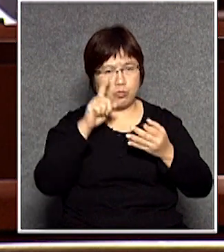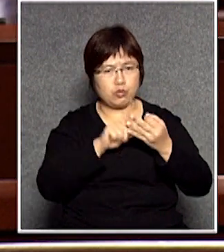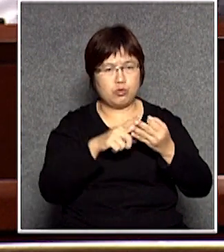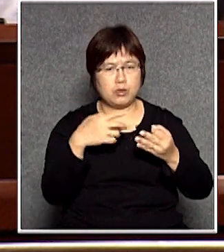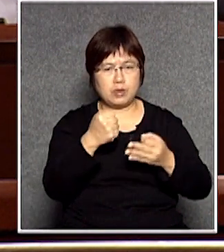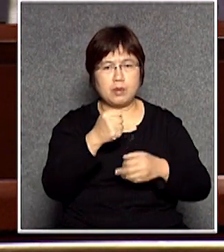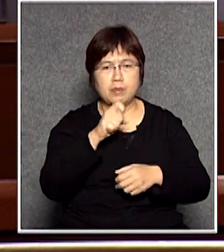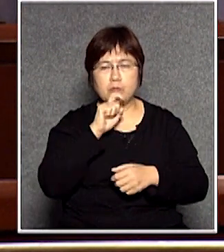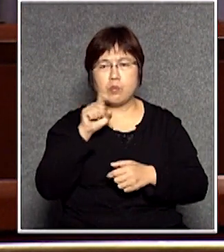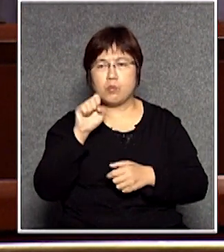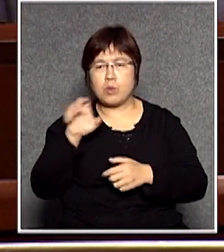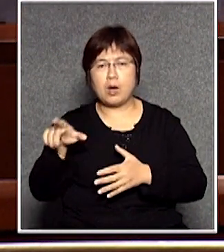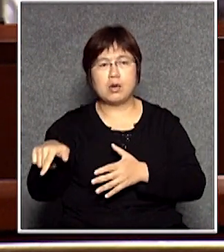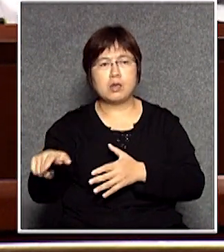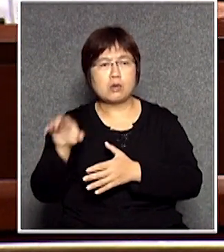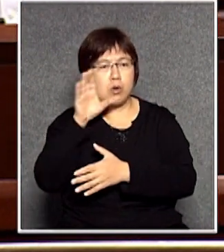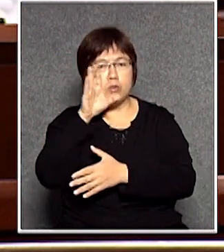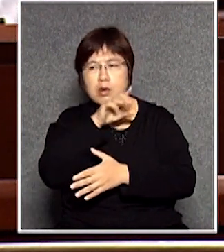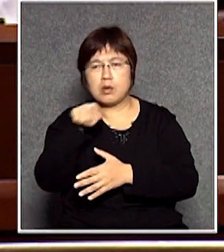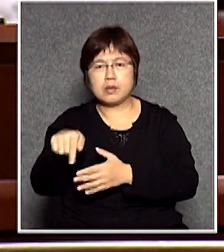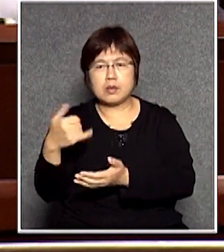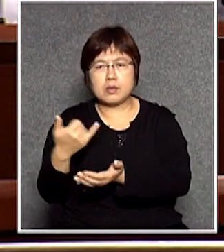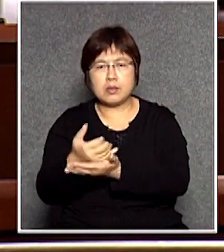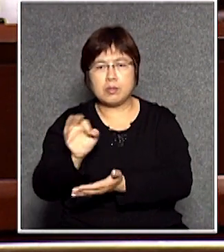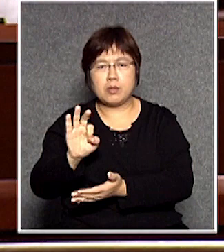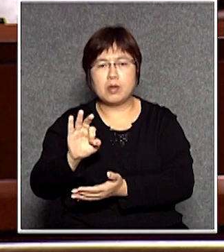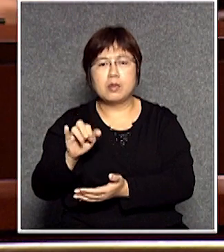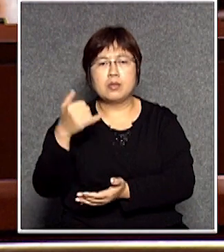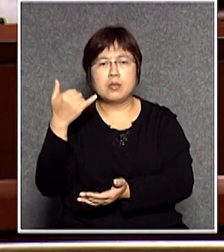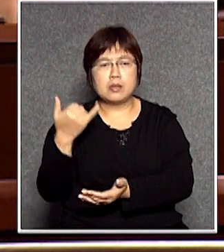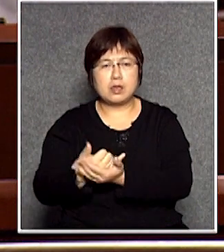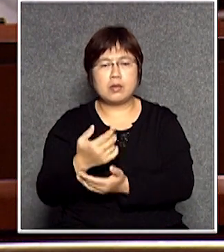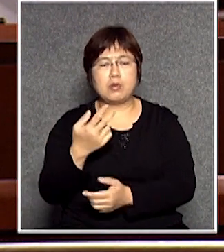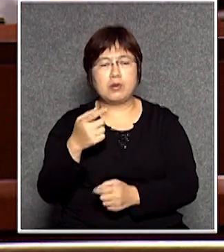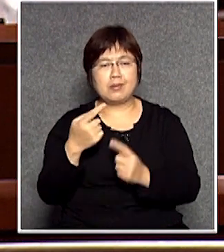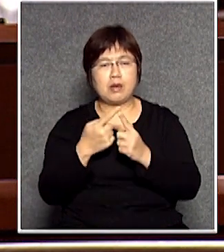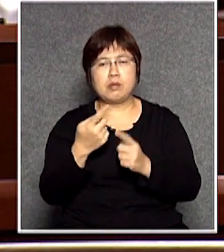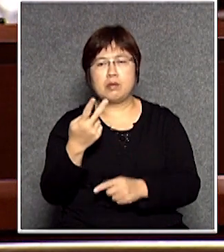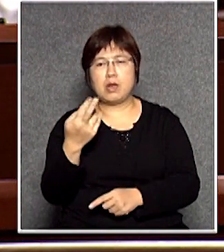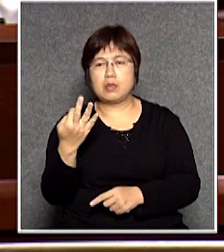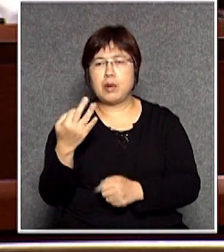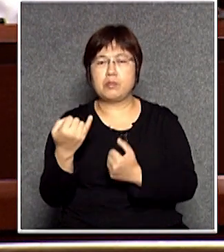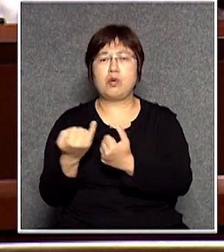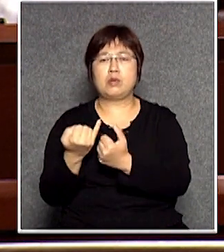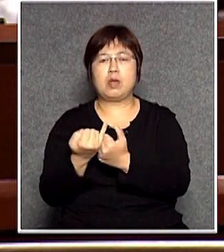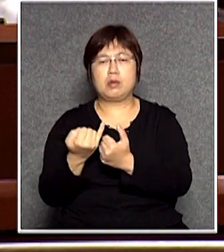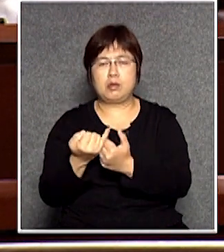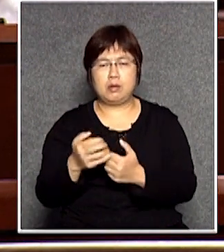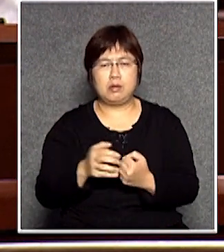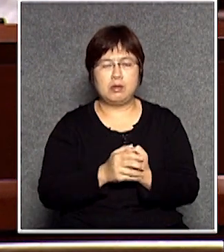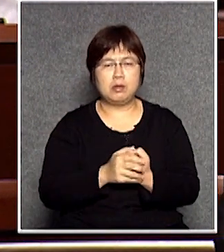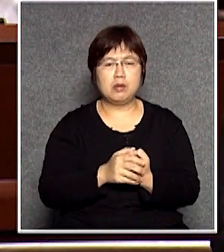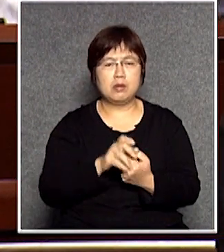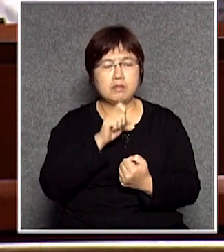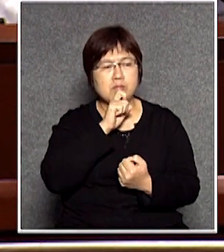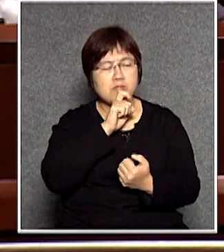場沒有死人，死了23個學生。幾十年後，當有人問袁